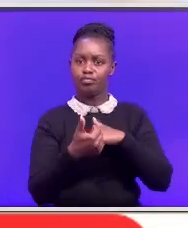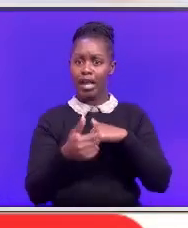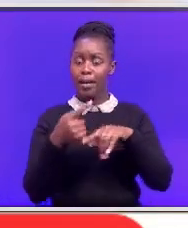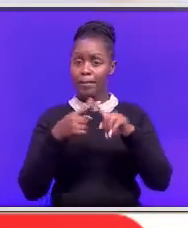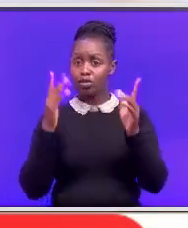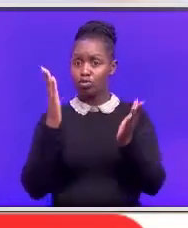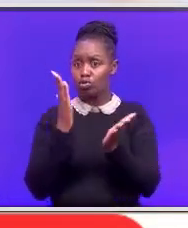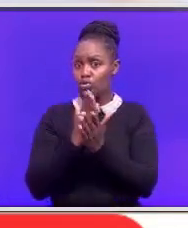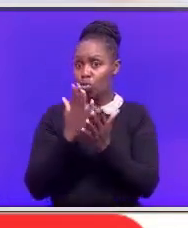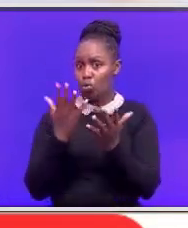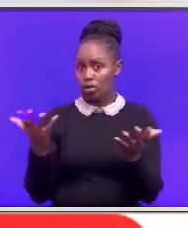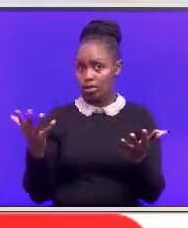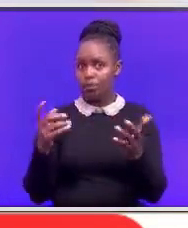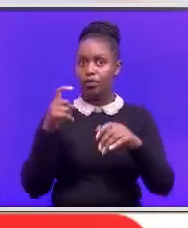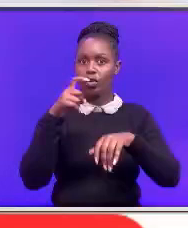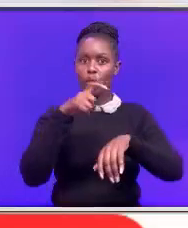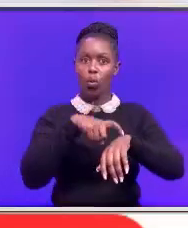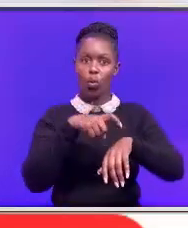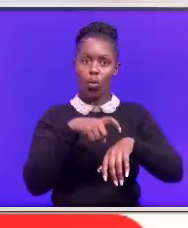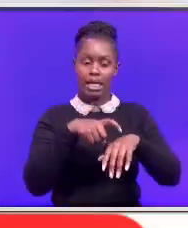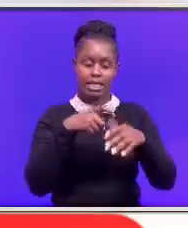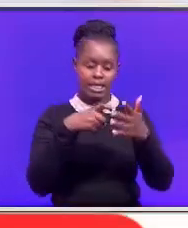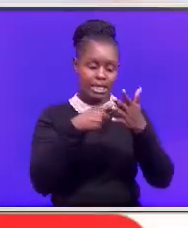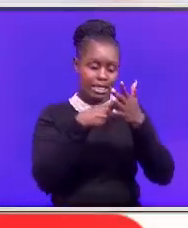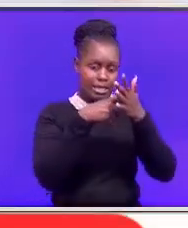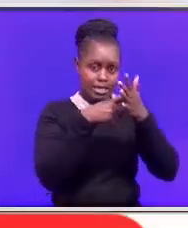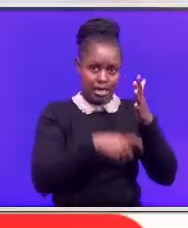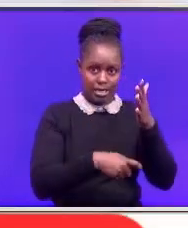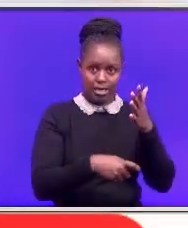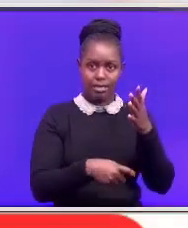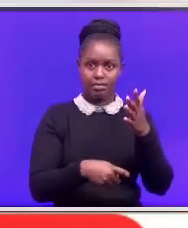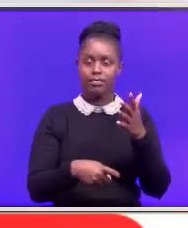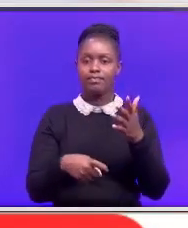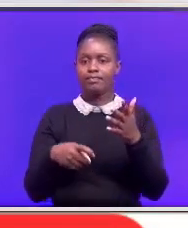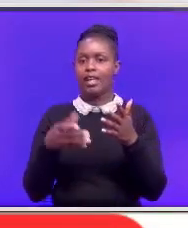hata utaona pesa taxes ikiwekwa kwa pombe,